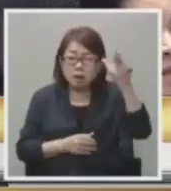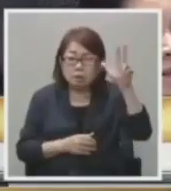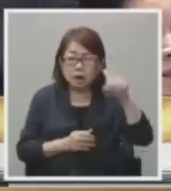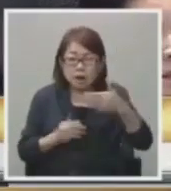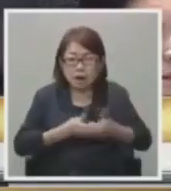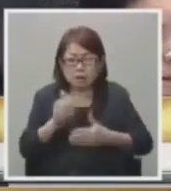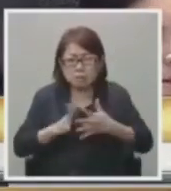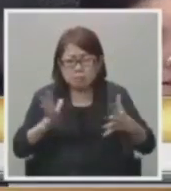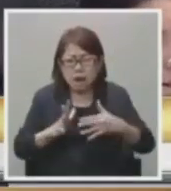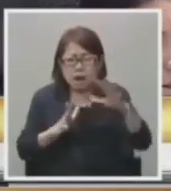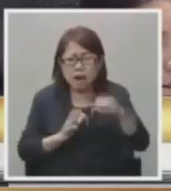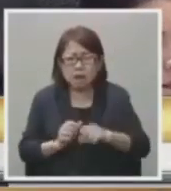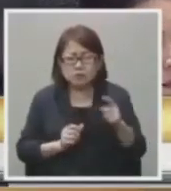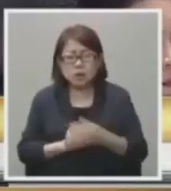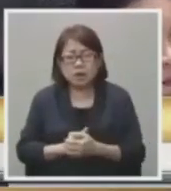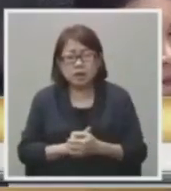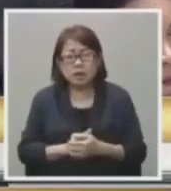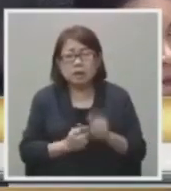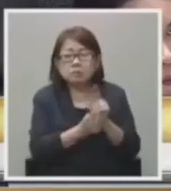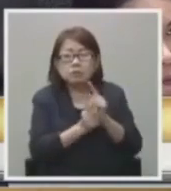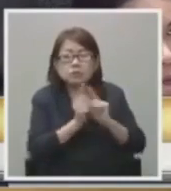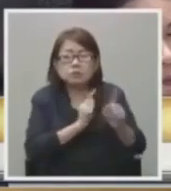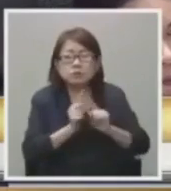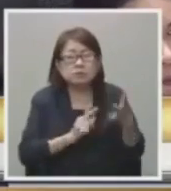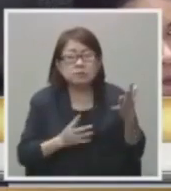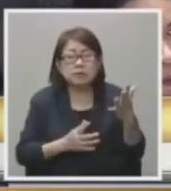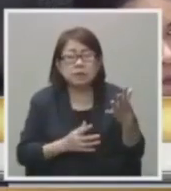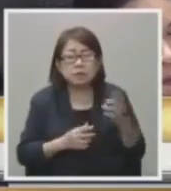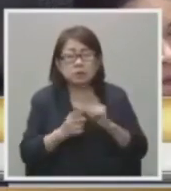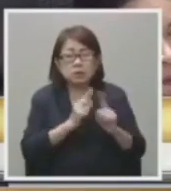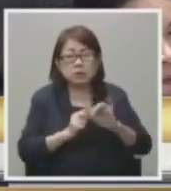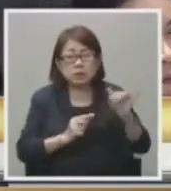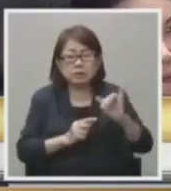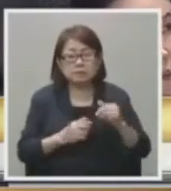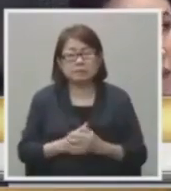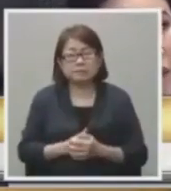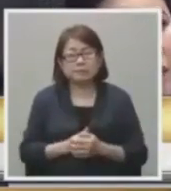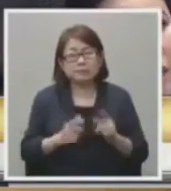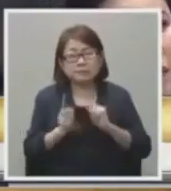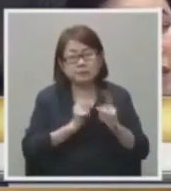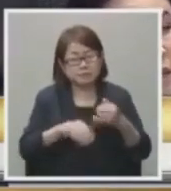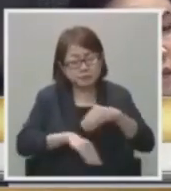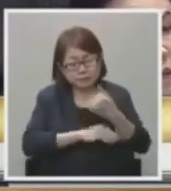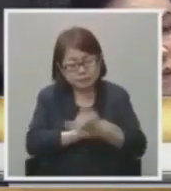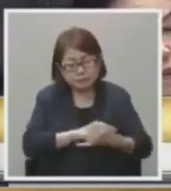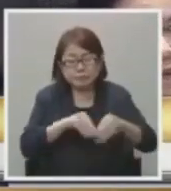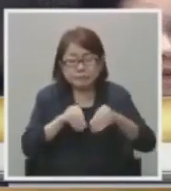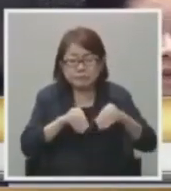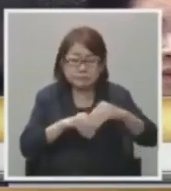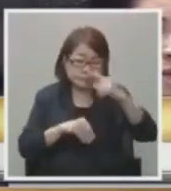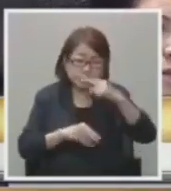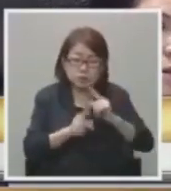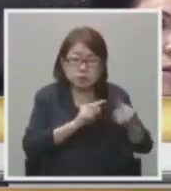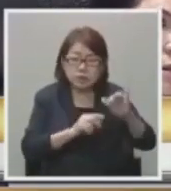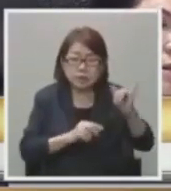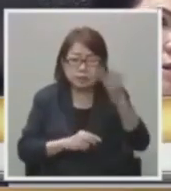านเนี่ยท่านไม่ได้คุยเหรอครับไม่ได้คุยกันเหรอไม่ได้คุยกับประเทศเพื่อนบ้านเราเหรอทำ